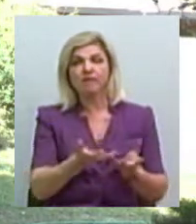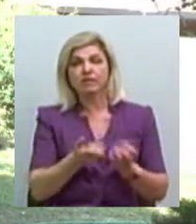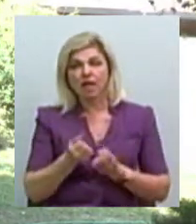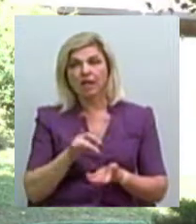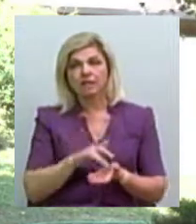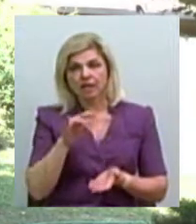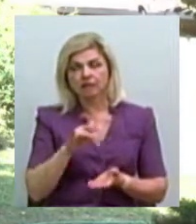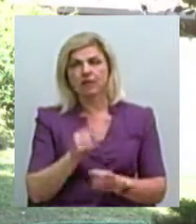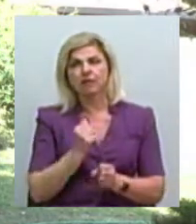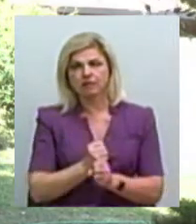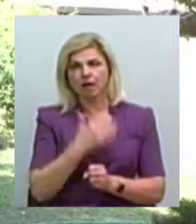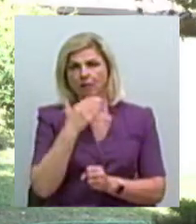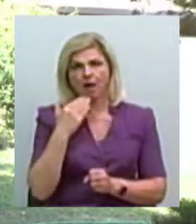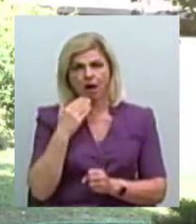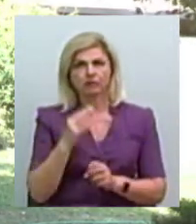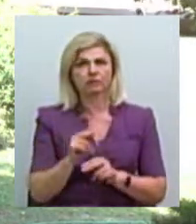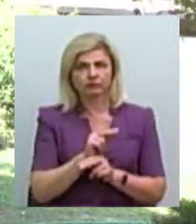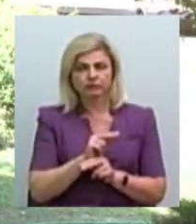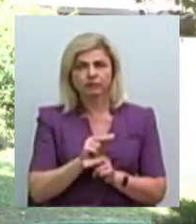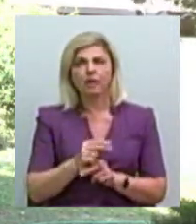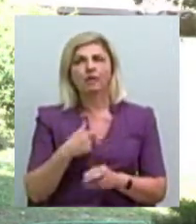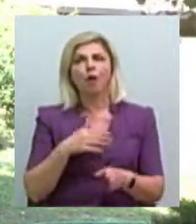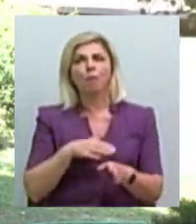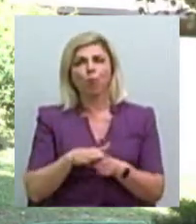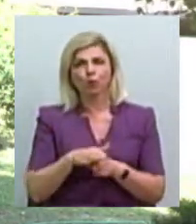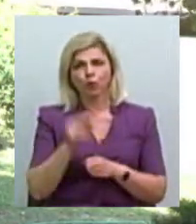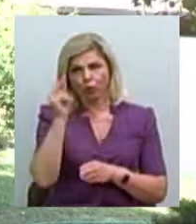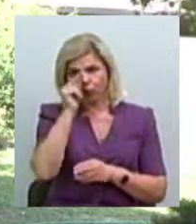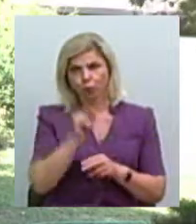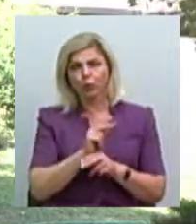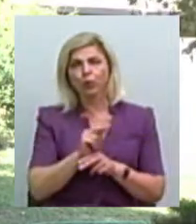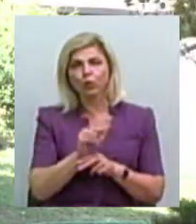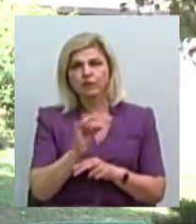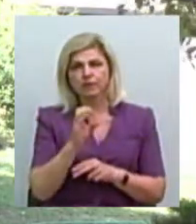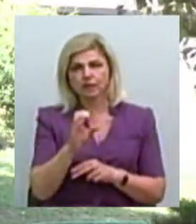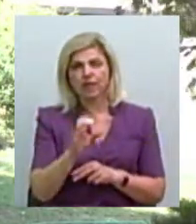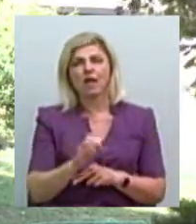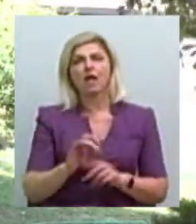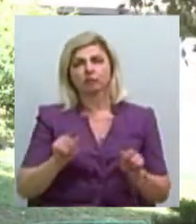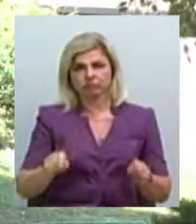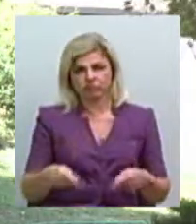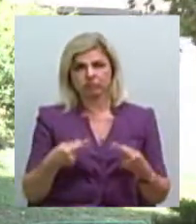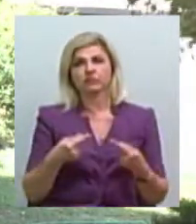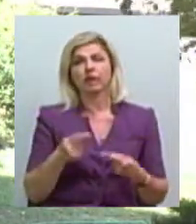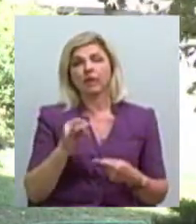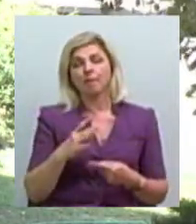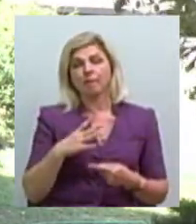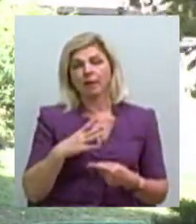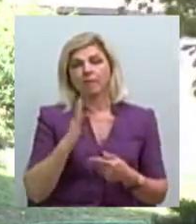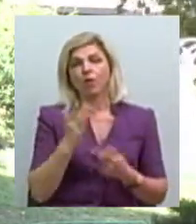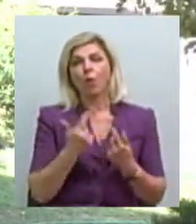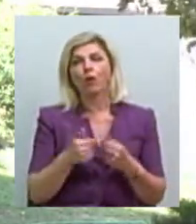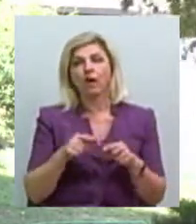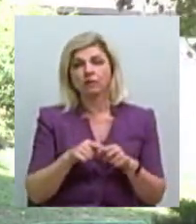провели зі мною багато робіт. Я пройшов у них повний курс стаціонарний, повний курс ресоціалізації. Потім був в організації,